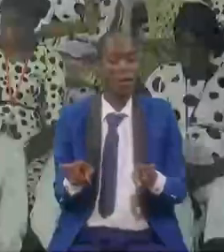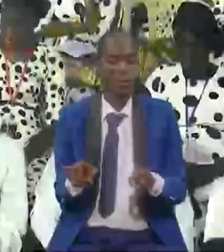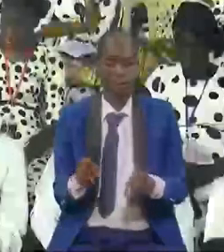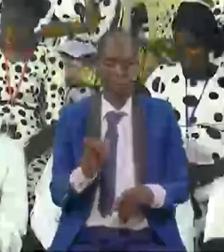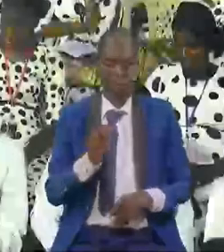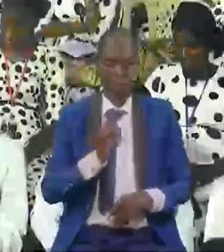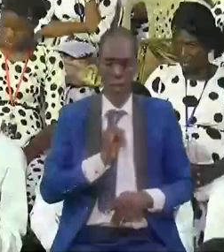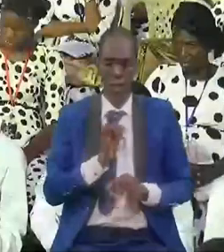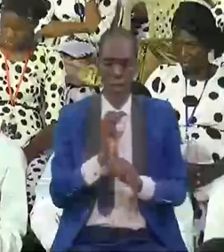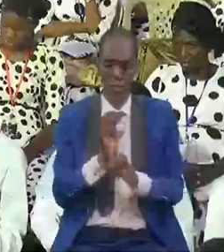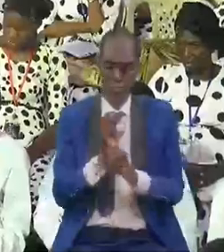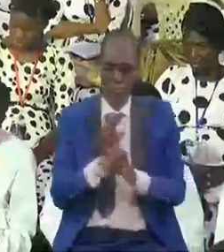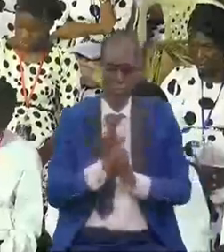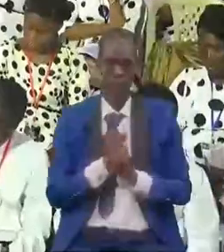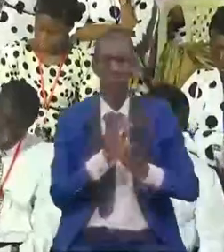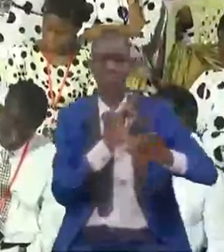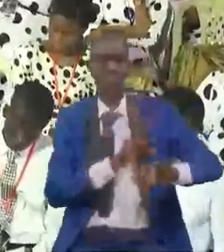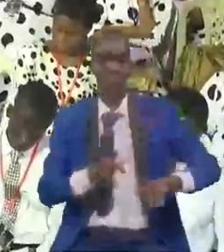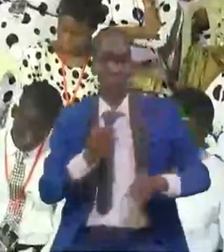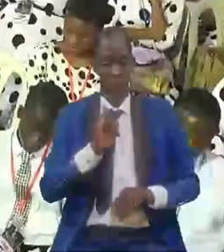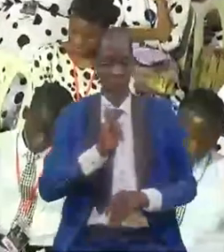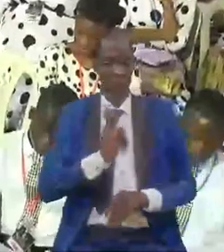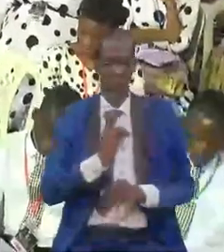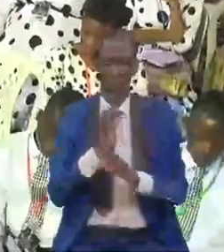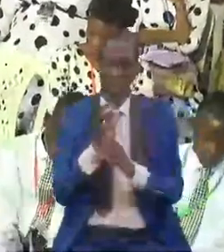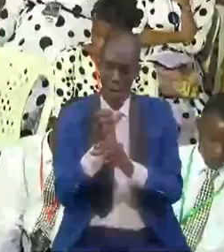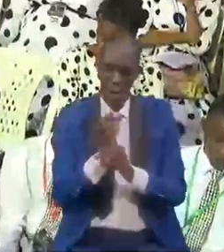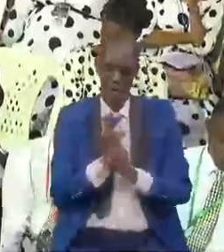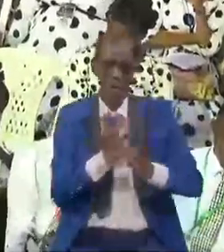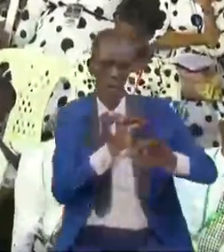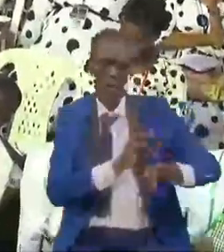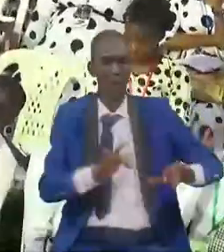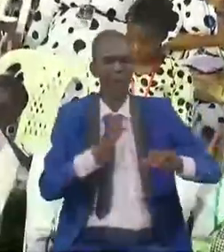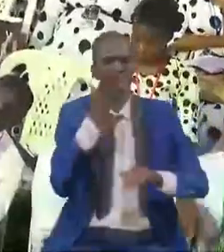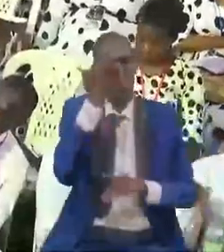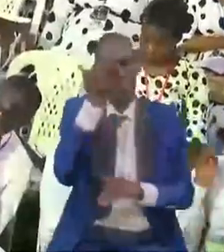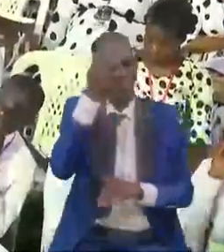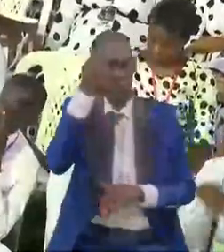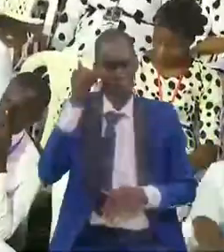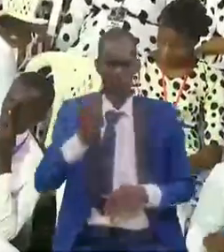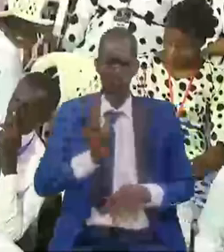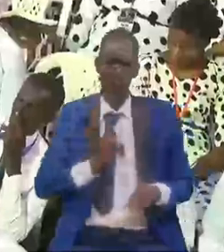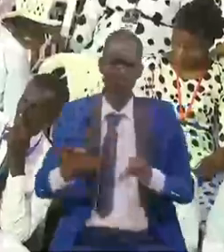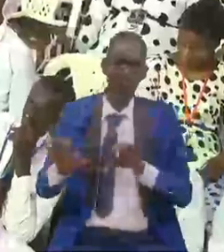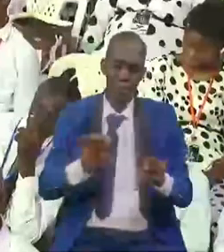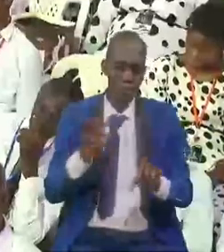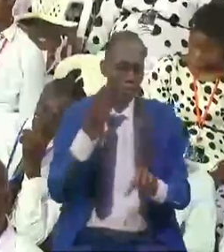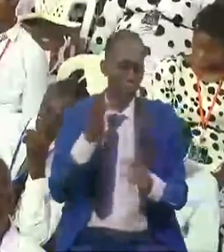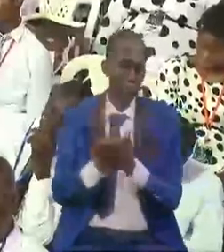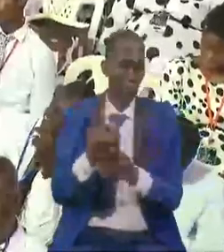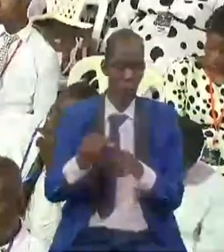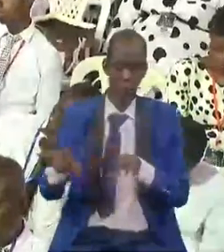obtenu miséricorde. J'ai obtenu miséricorde. Parce que j'agissais au